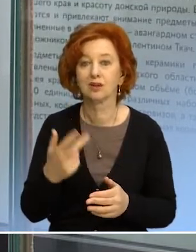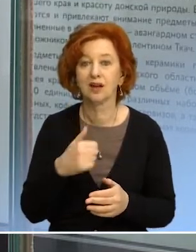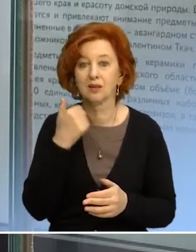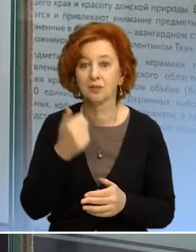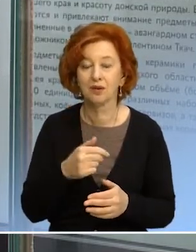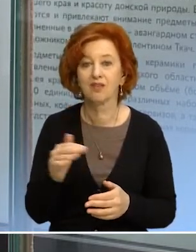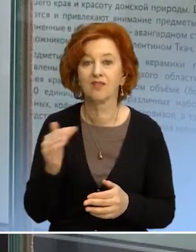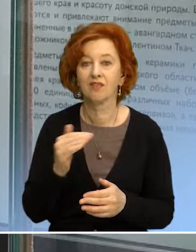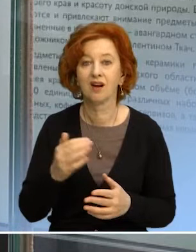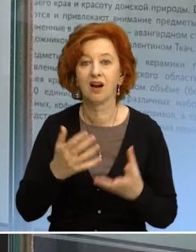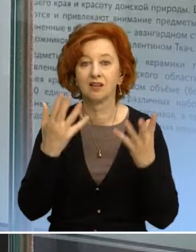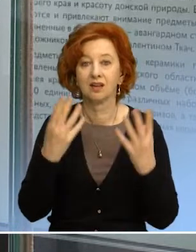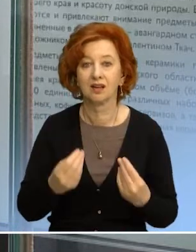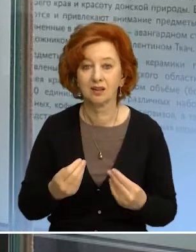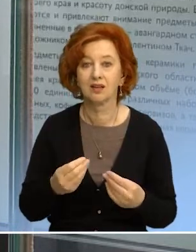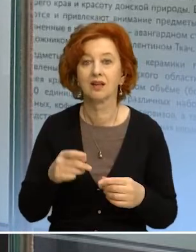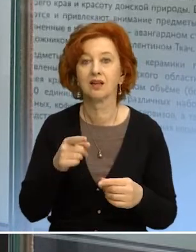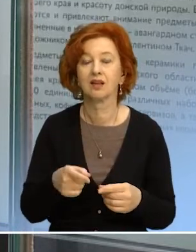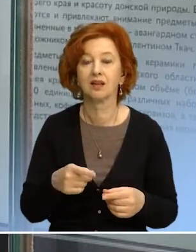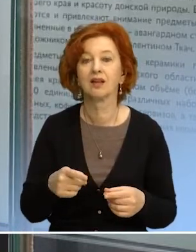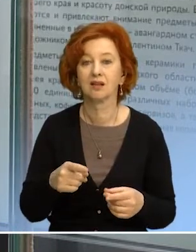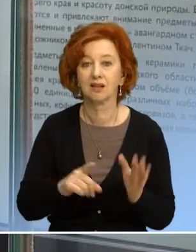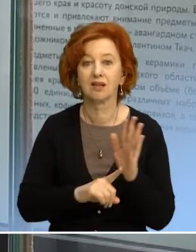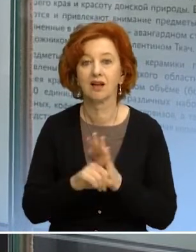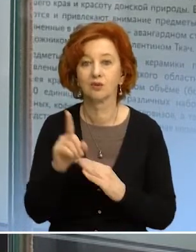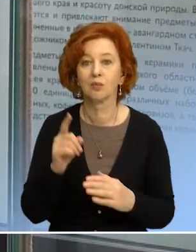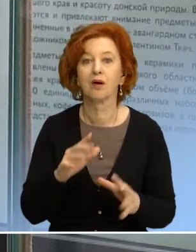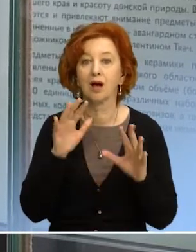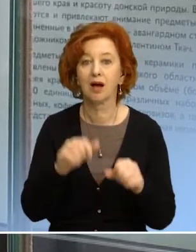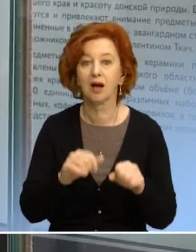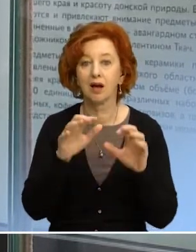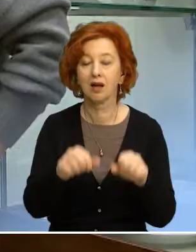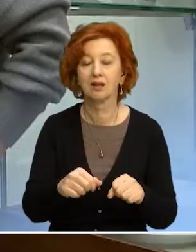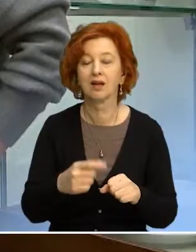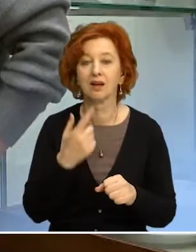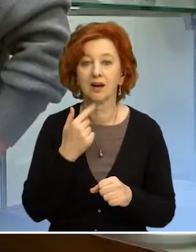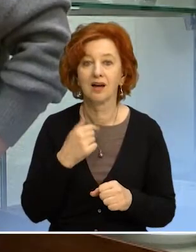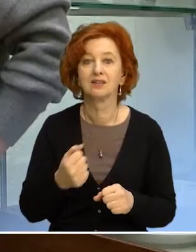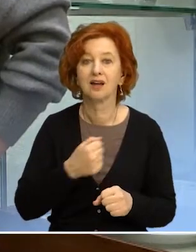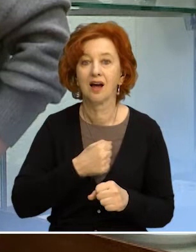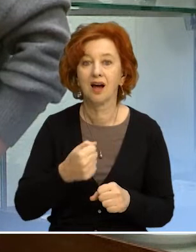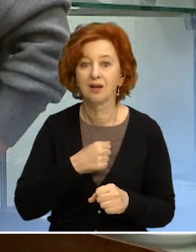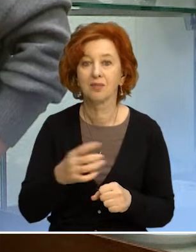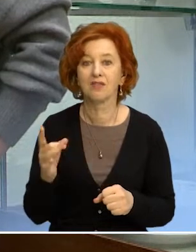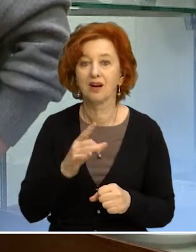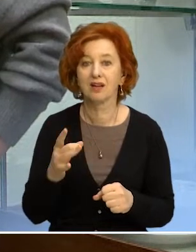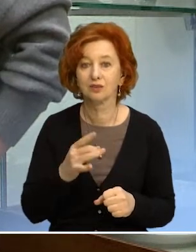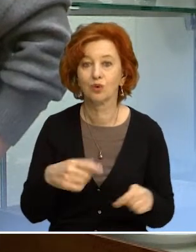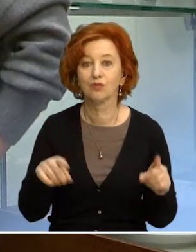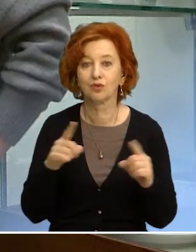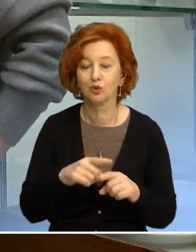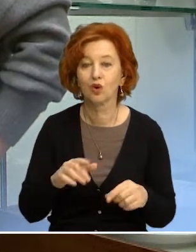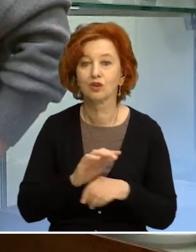1943 году, вот в эти февральские дни, когда наступала Красная Армия на гитлеровцев в